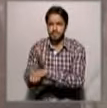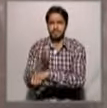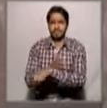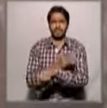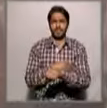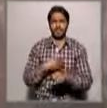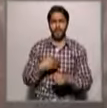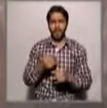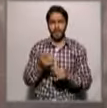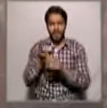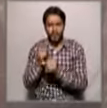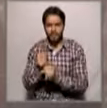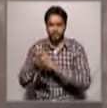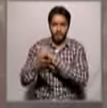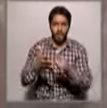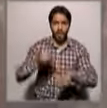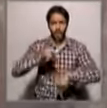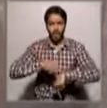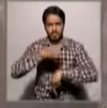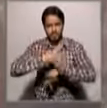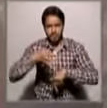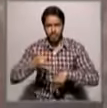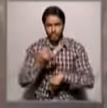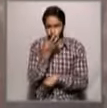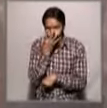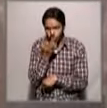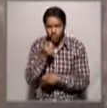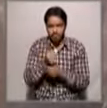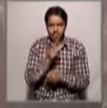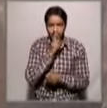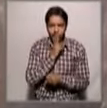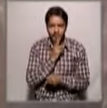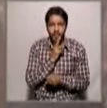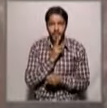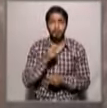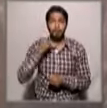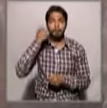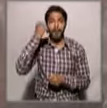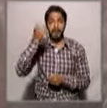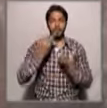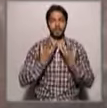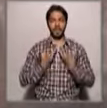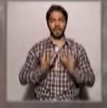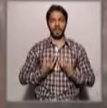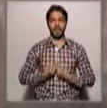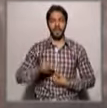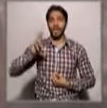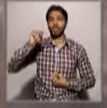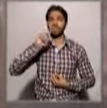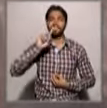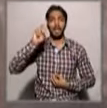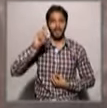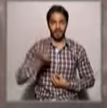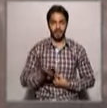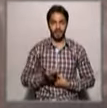وإتقانها وخشوعها، ثم تلذذ بعد ذلك بعد أن استقامت له نفسه. فرحلة التعبد ورحلة التربية على